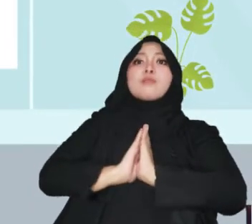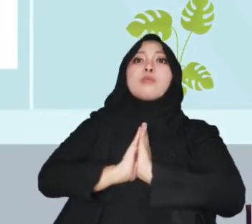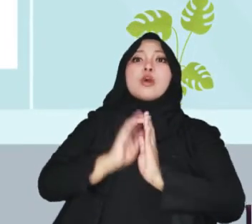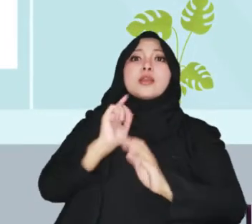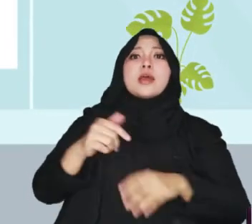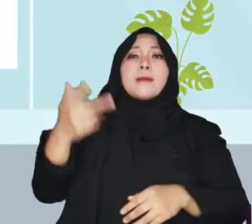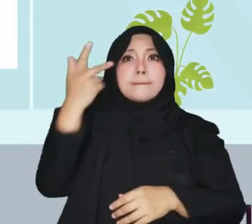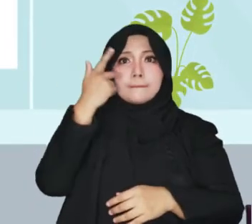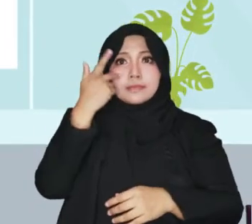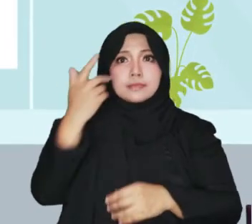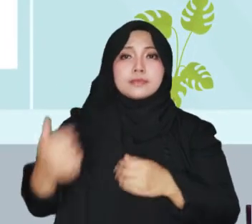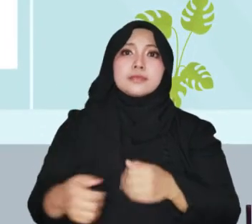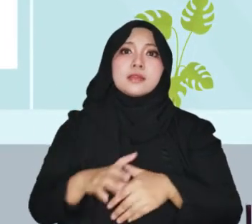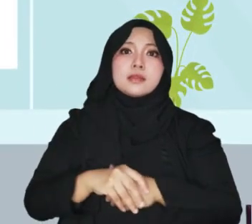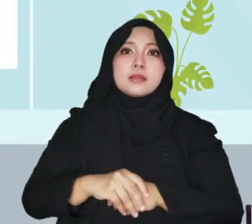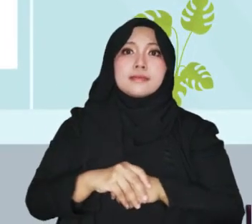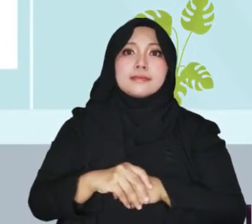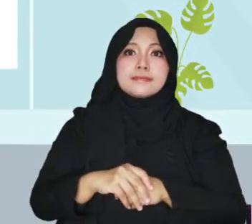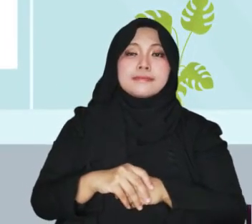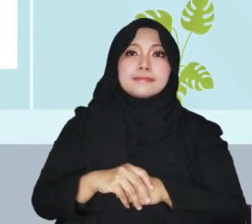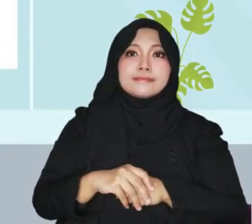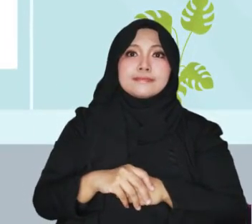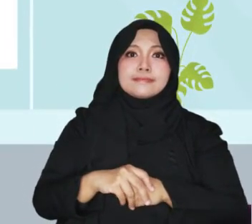atau saksi.